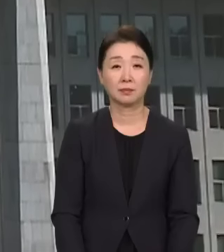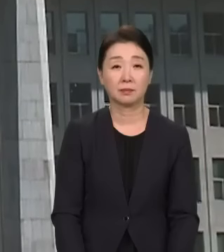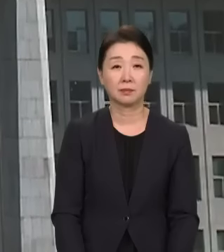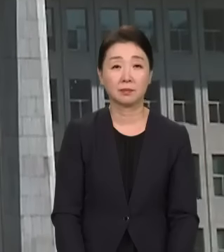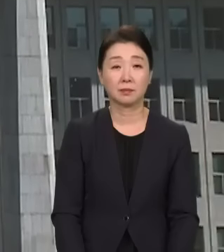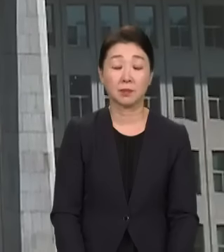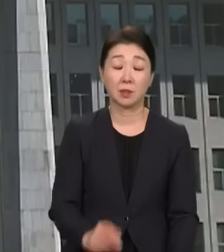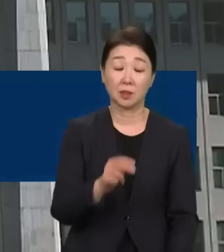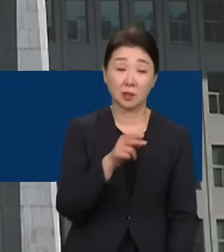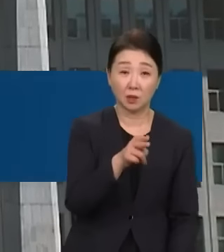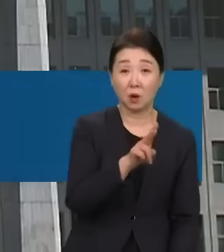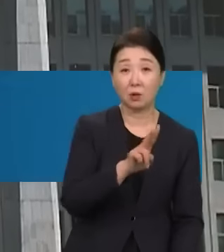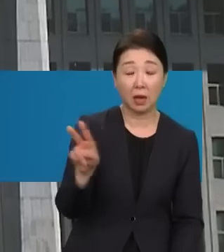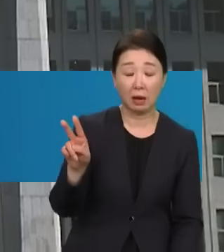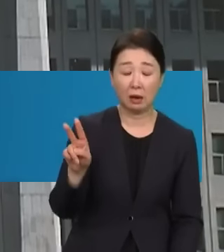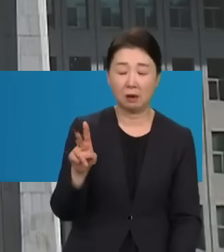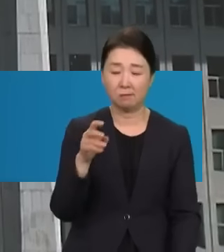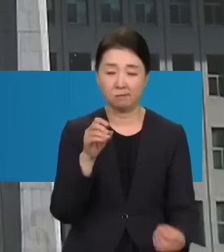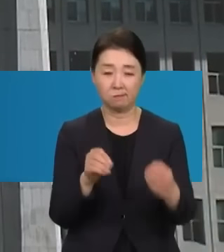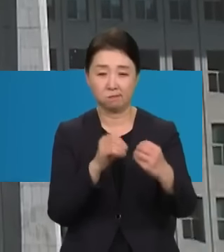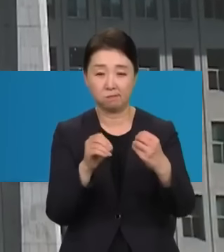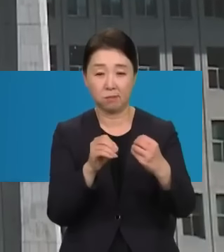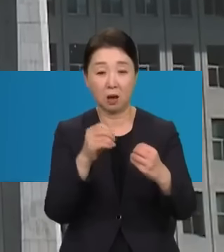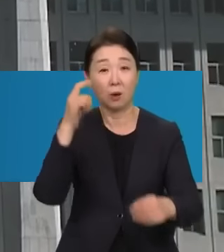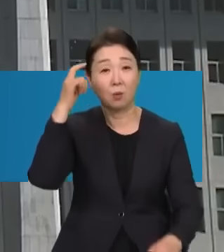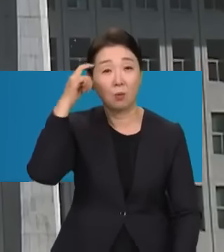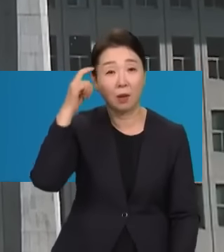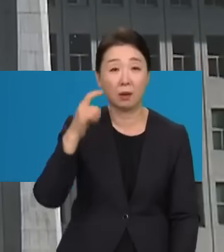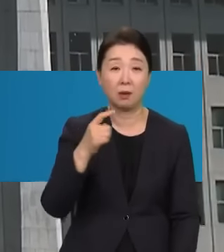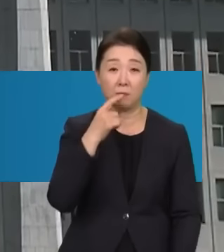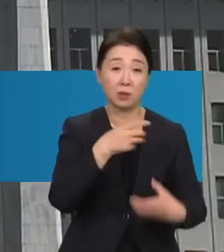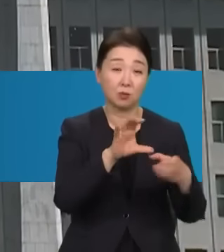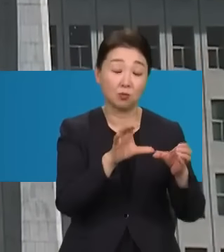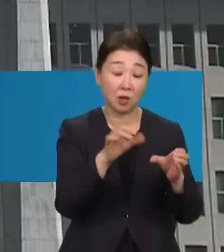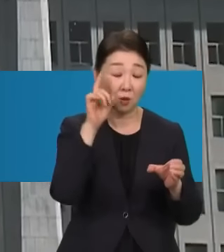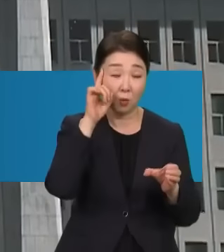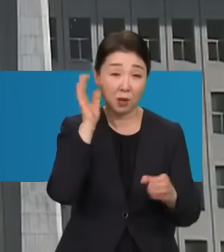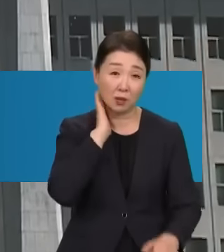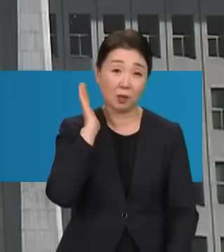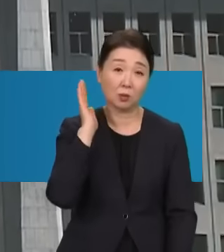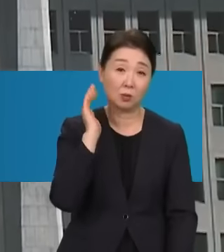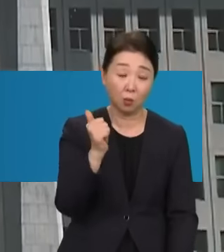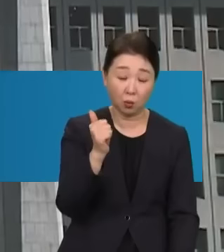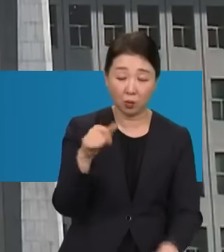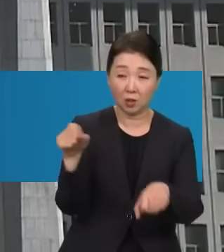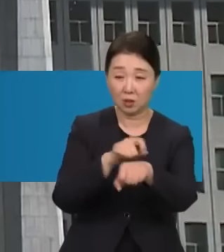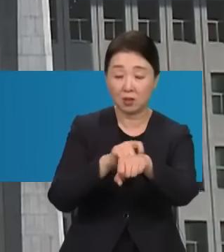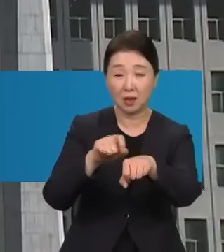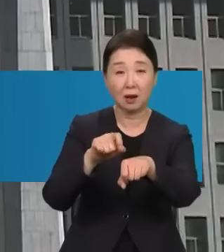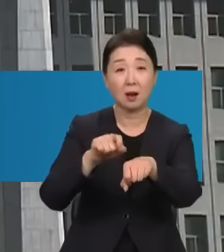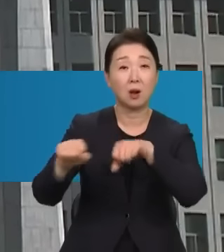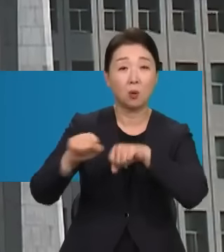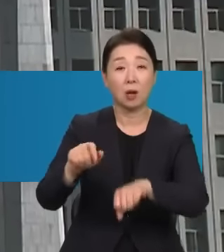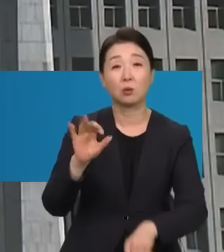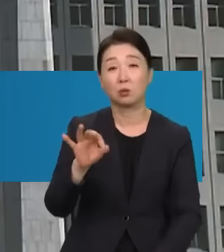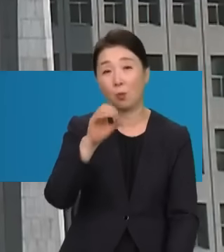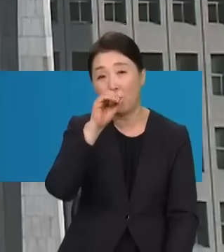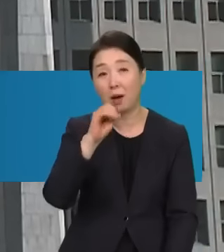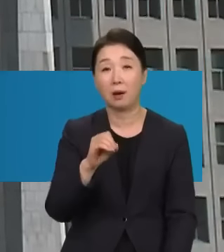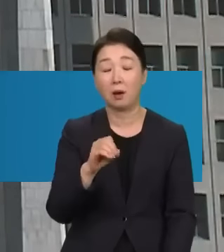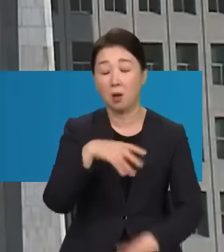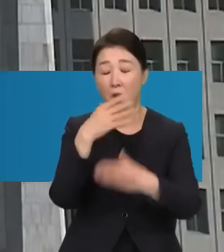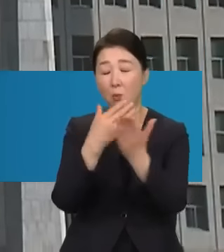이번에 여야 간 대치가 극심한 가장 큰 이유 중 하나는 민주당이 전례 없이 대통령실 특활비 등을 영원으로